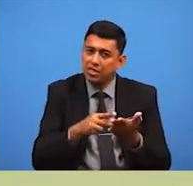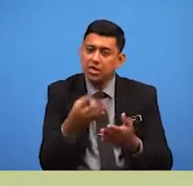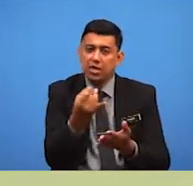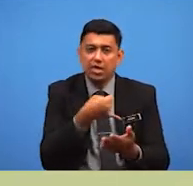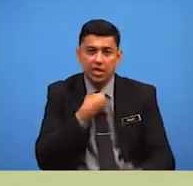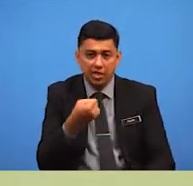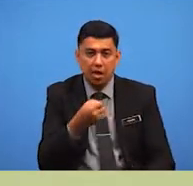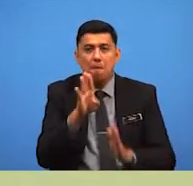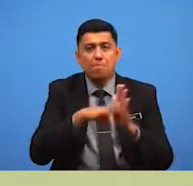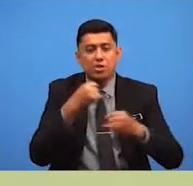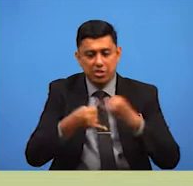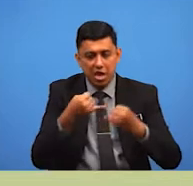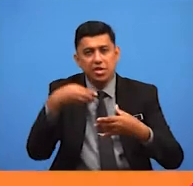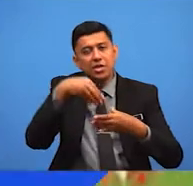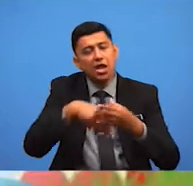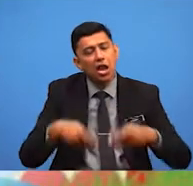dalam hidup.